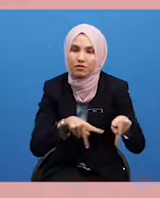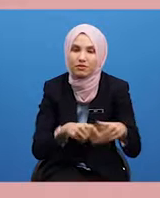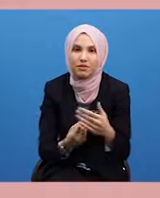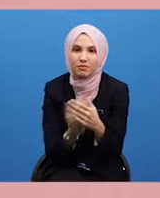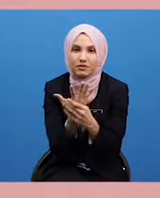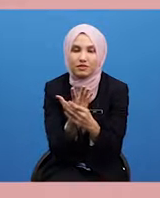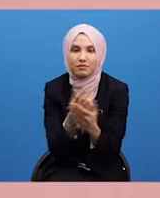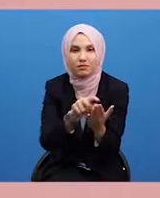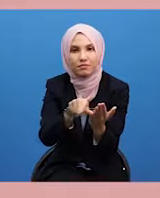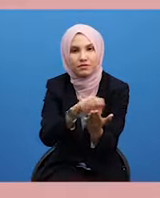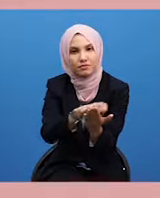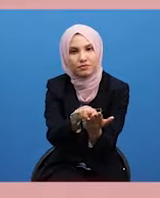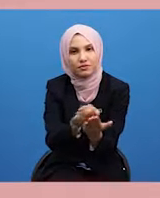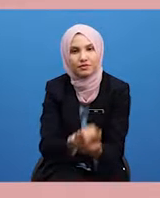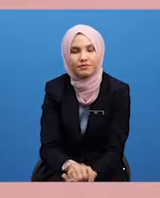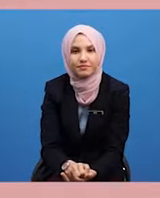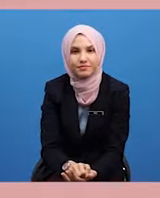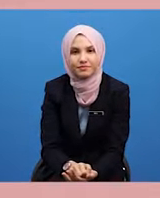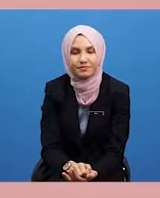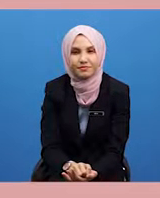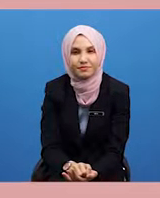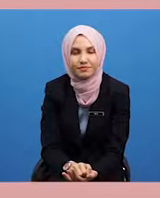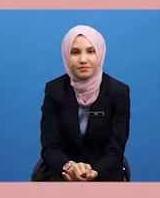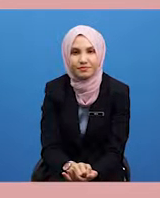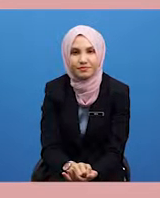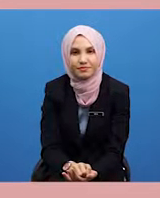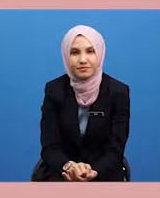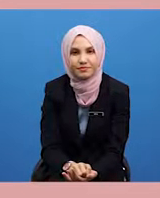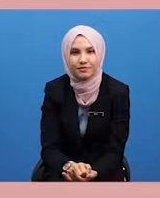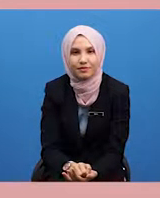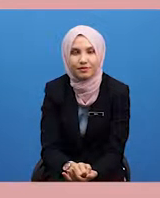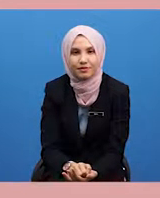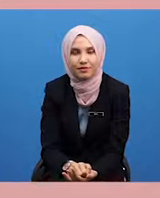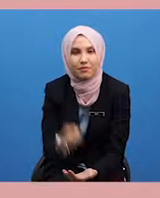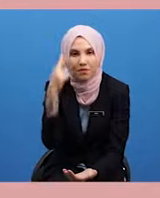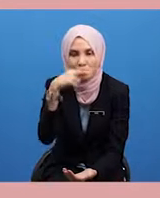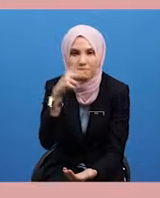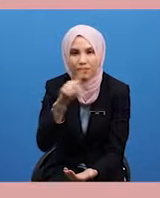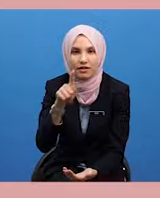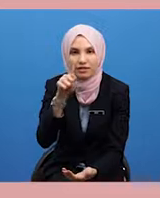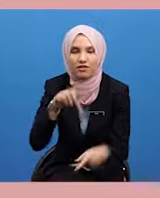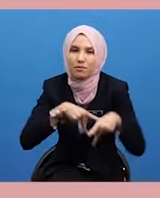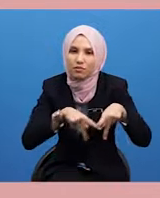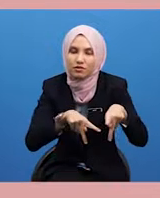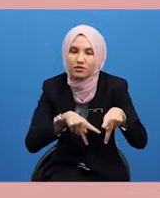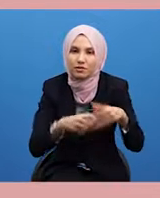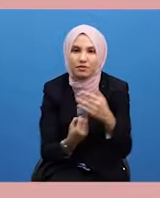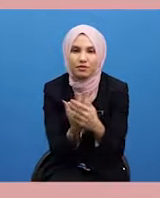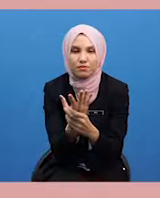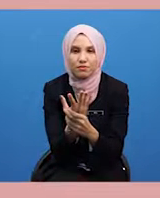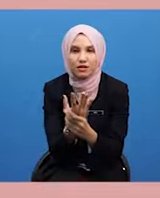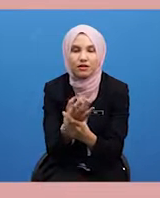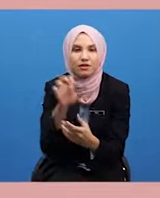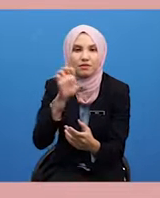percambahan biji benih. Percambahan biji benih merupakan satu proses pertumbuhan